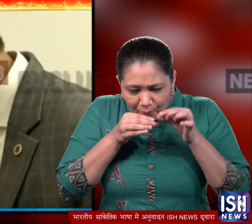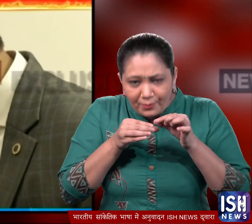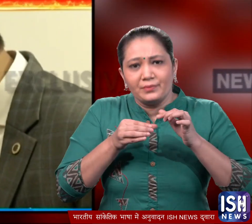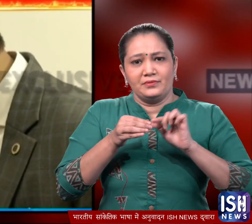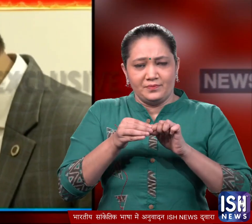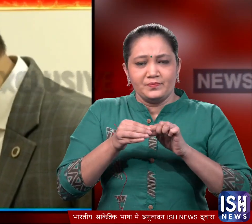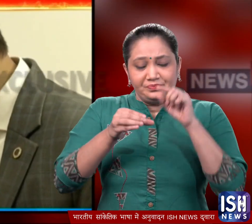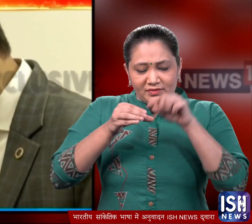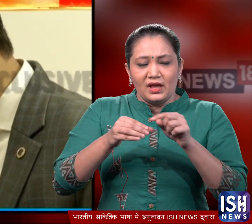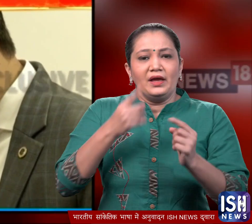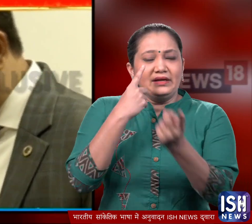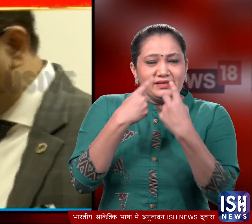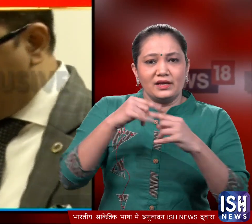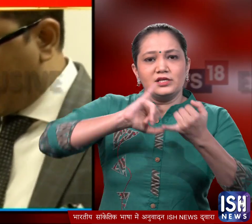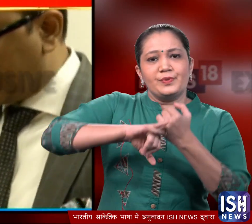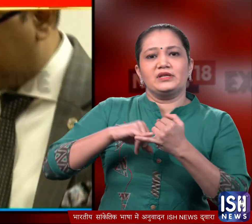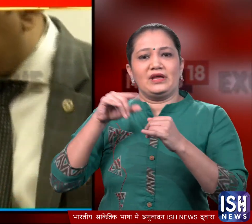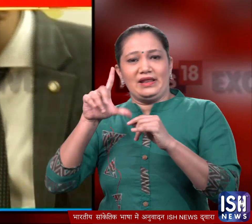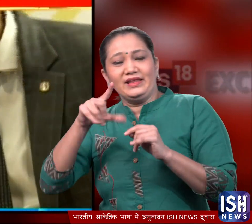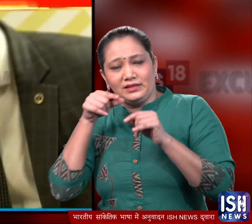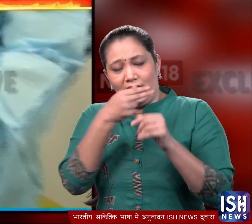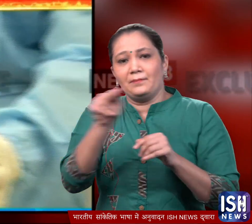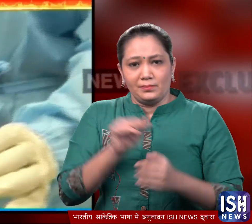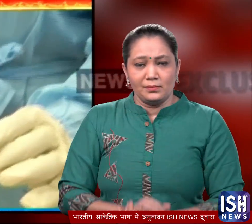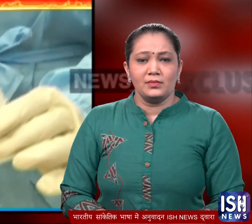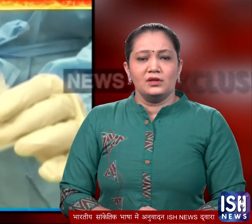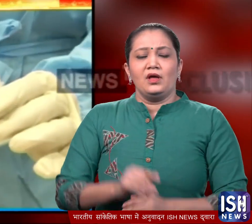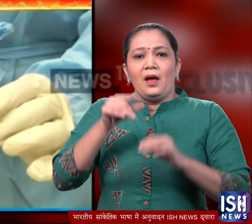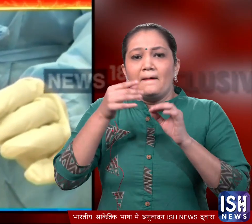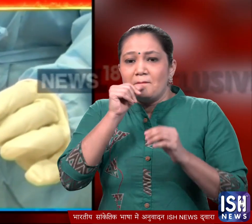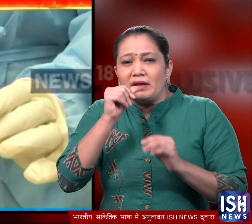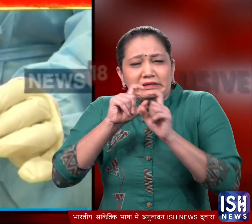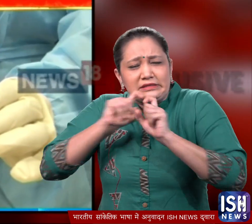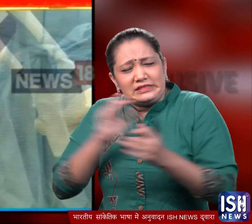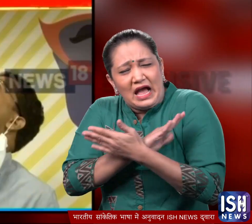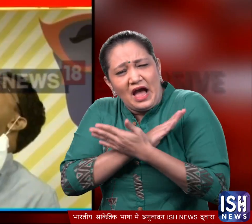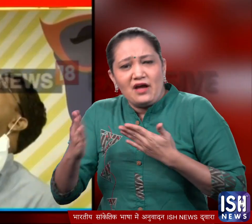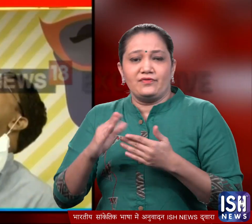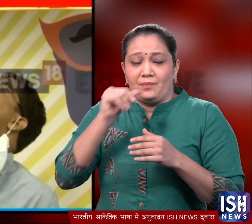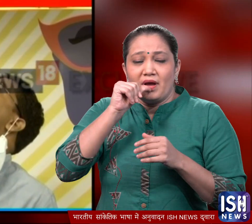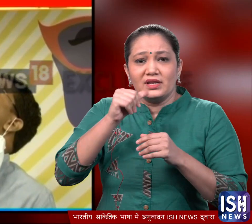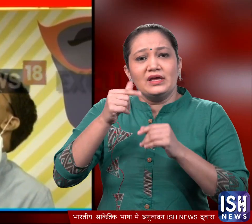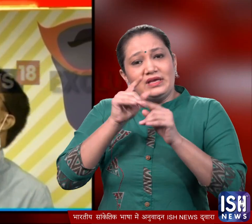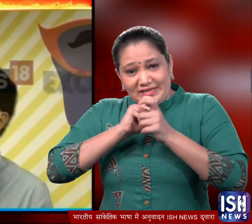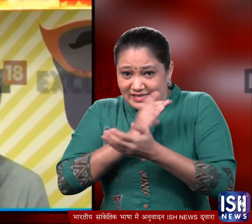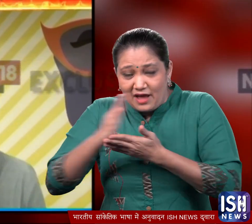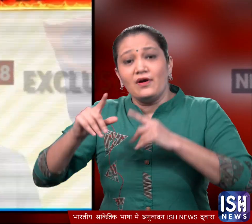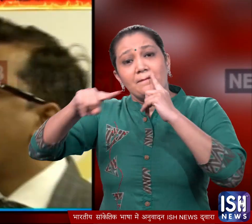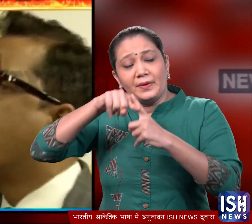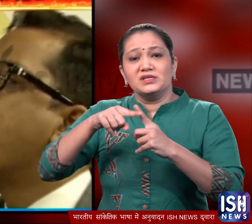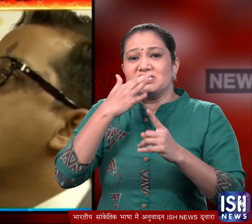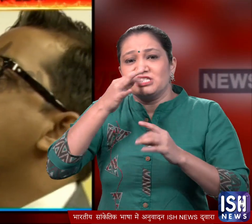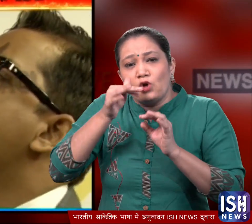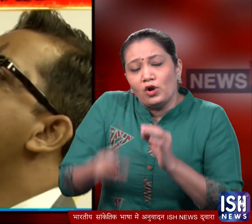कंटेनर में भर दिया जाता है। इस टेस्ट का नाम है स्पेक्ट्रालिट टेस्ट, जिसके लिए सलाइन वाटर का इस्तेमाल किया जाता है, यानी ऐसा पानी जो साफ तो होता